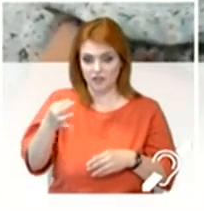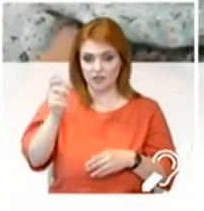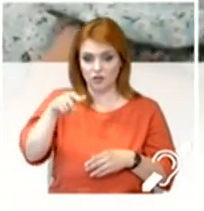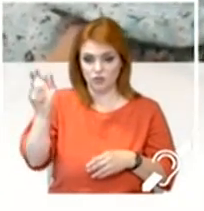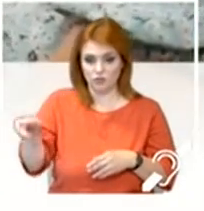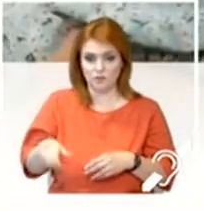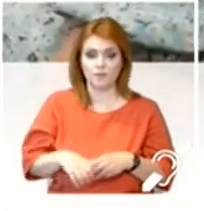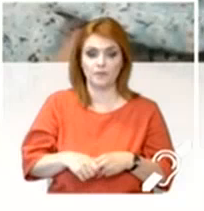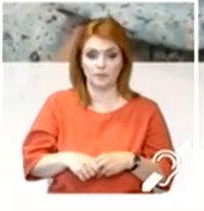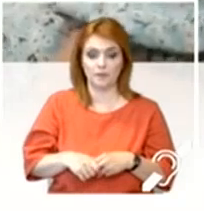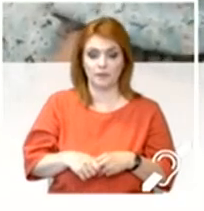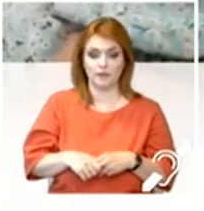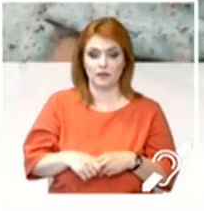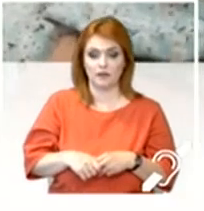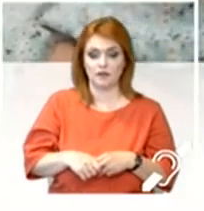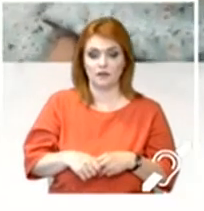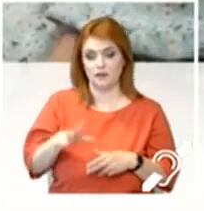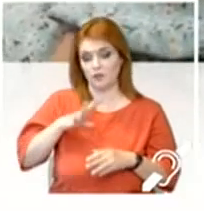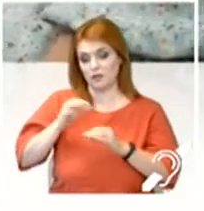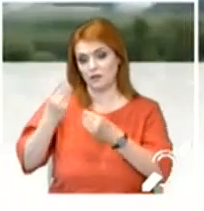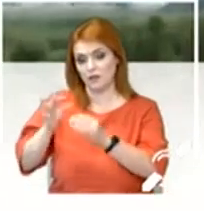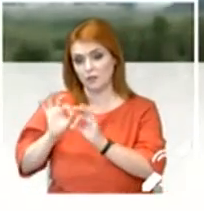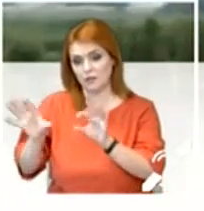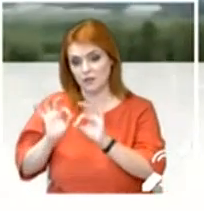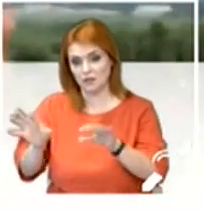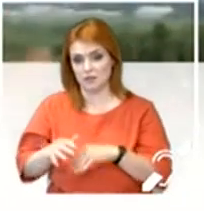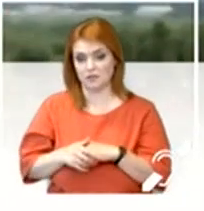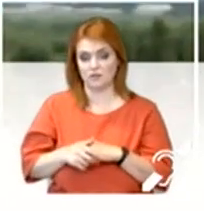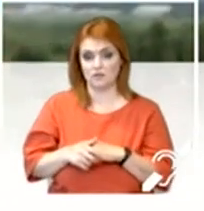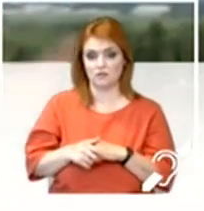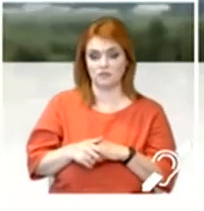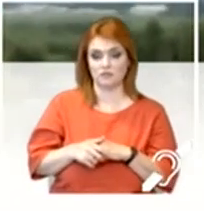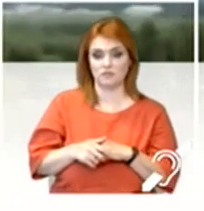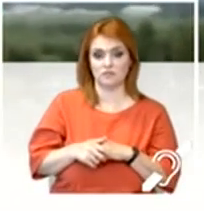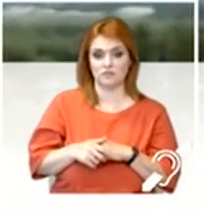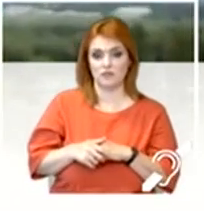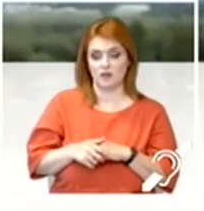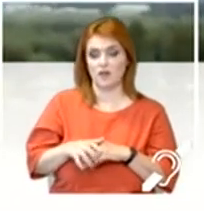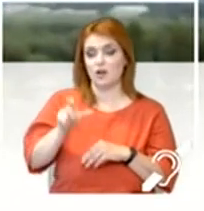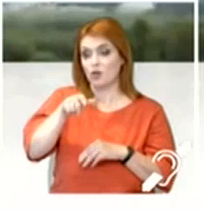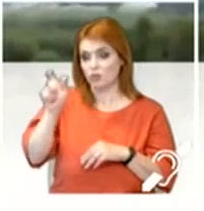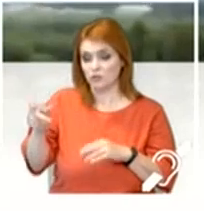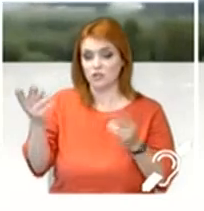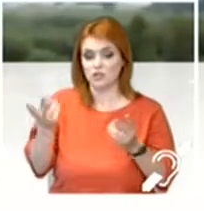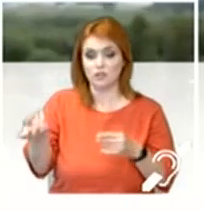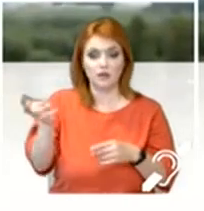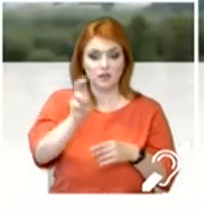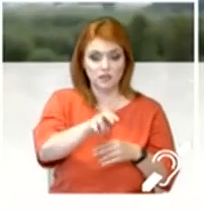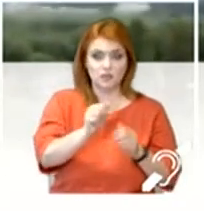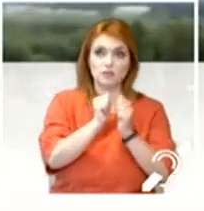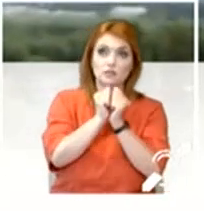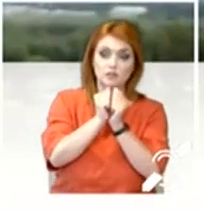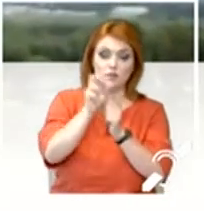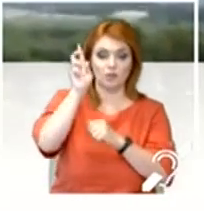sunt gata, eu vin și mă duc. Și o să fie tăiat în el. Nu se roagă pentru cel, el omniț să-și roage pentru sine. Și creștinii între dânșuri